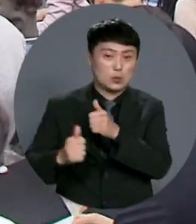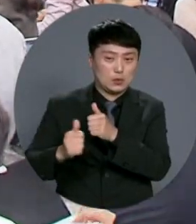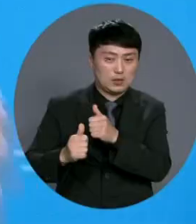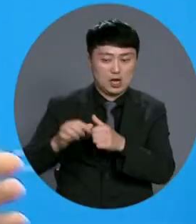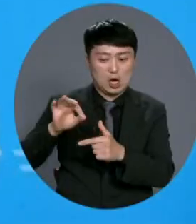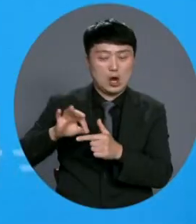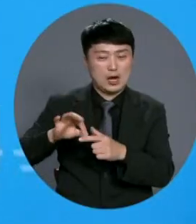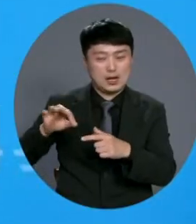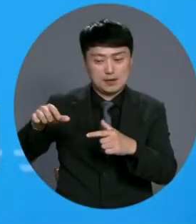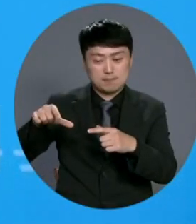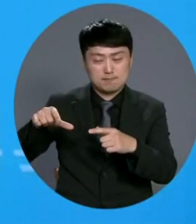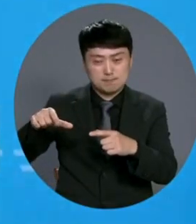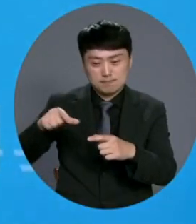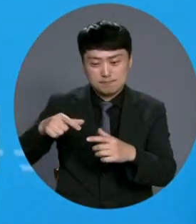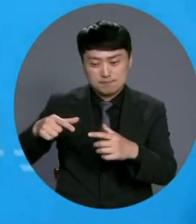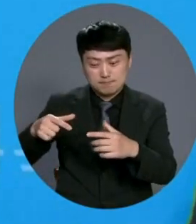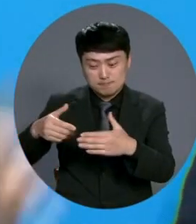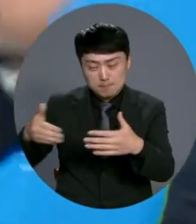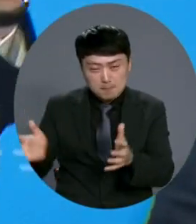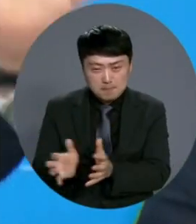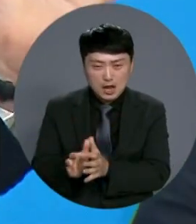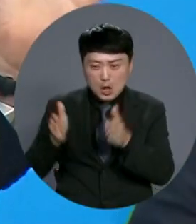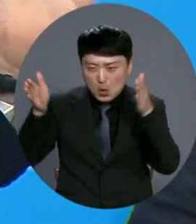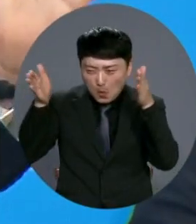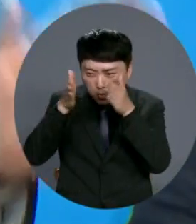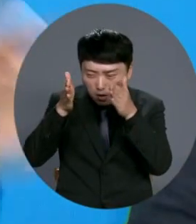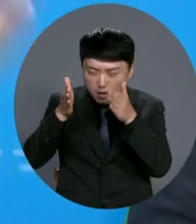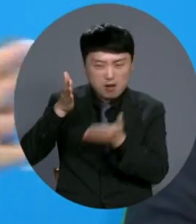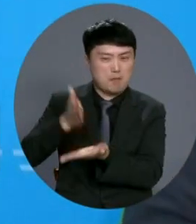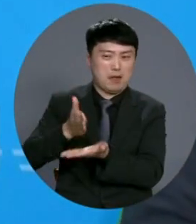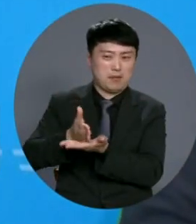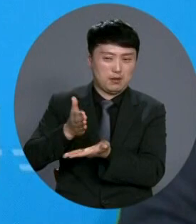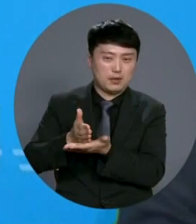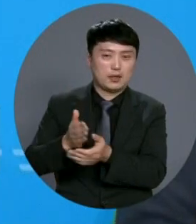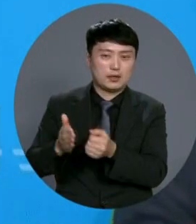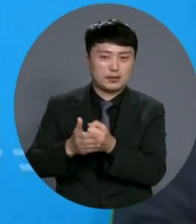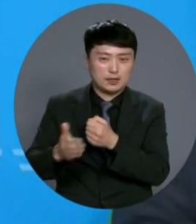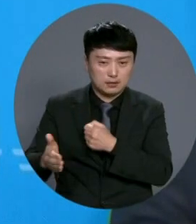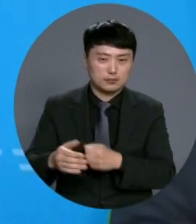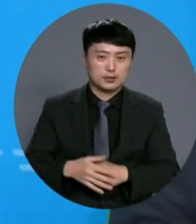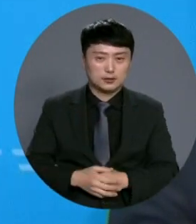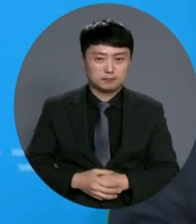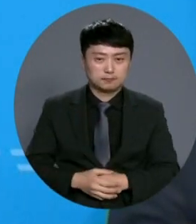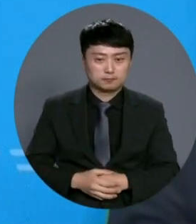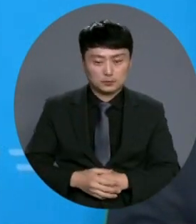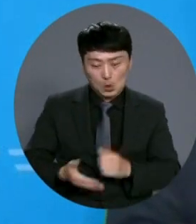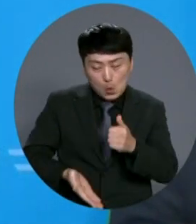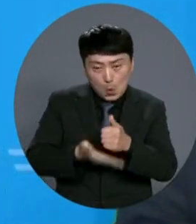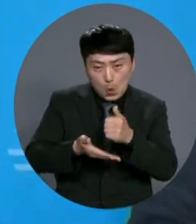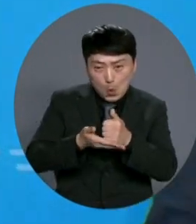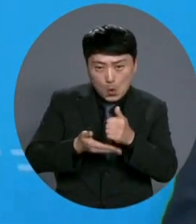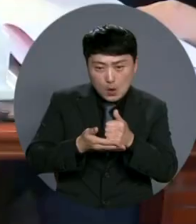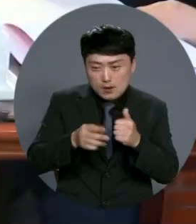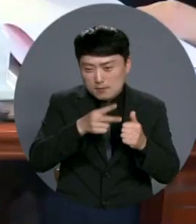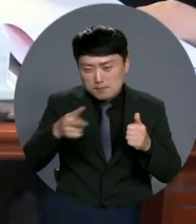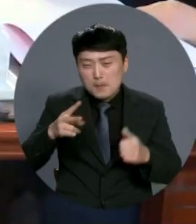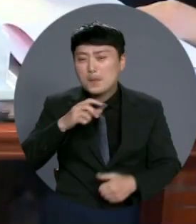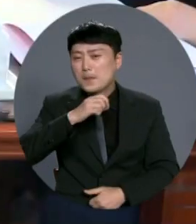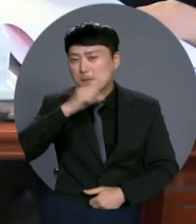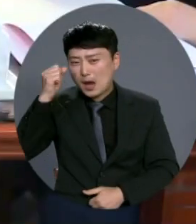영남당 이미지를 벗어야 한다는 말로 쐐기를 박으면서 공천이 곧 당선인 지역구를 뺏기지 않을까